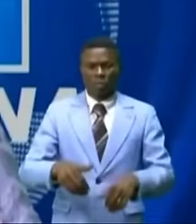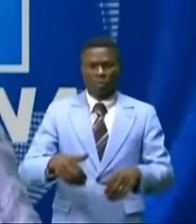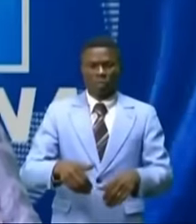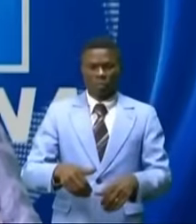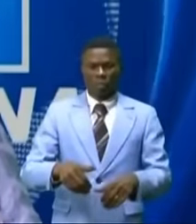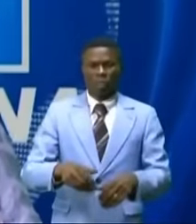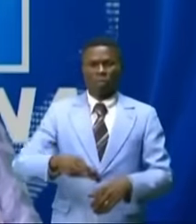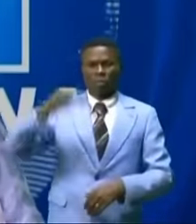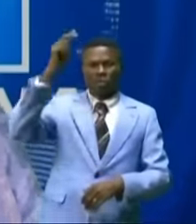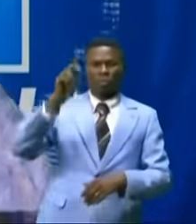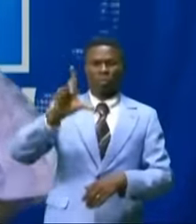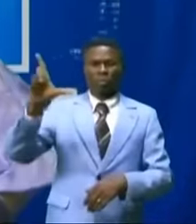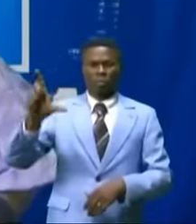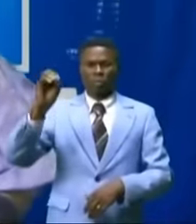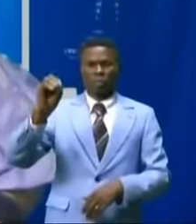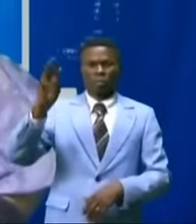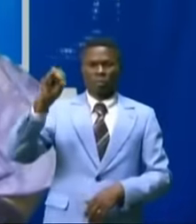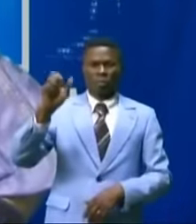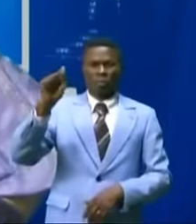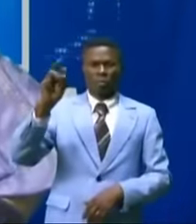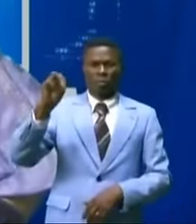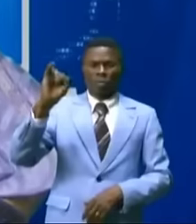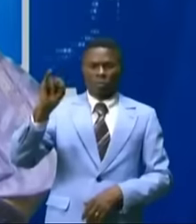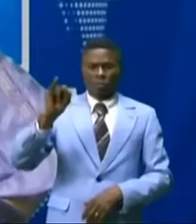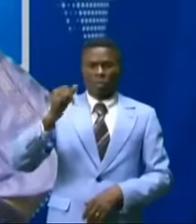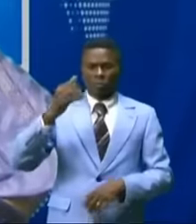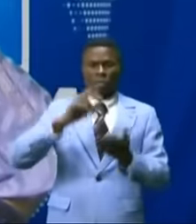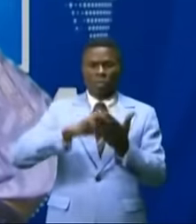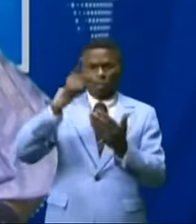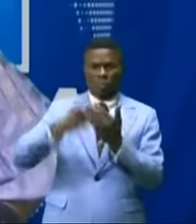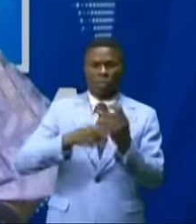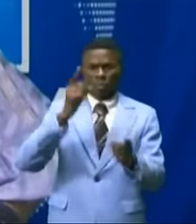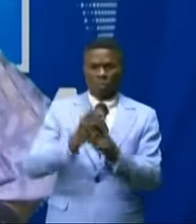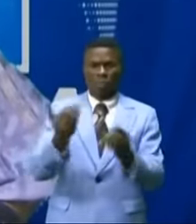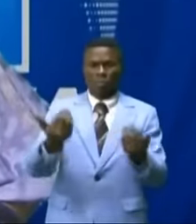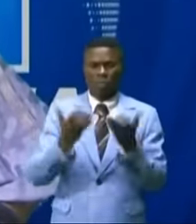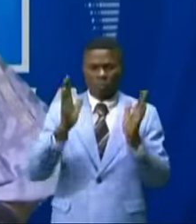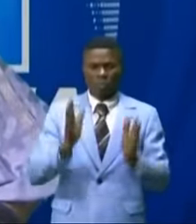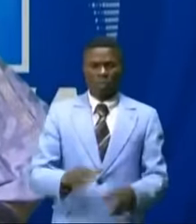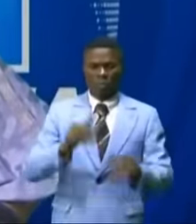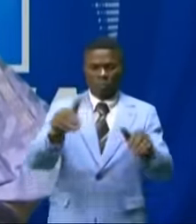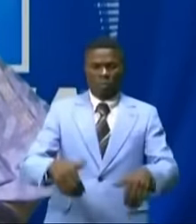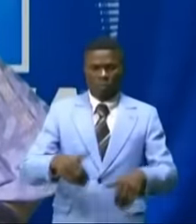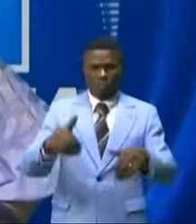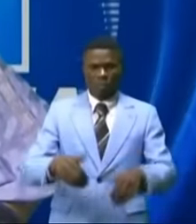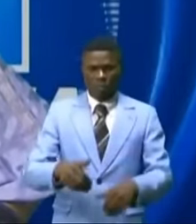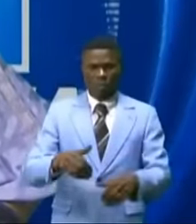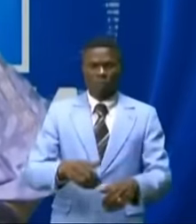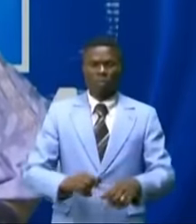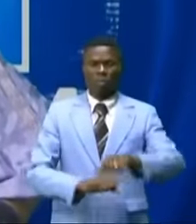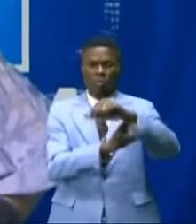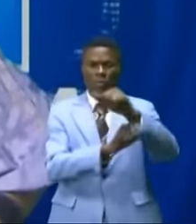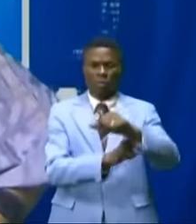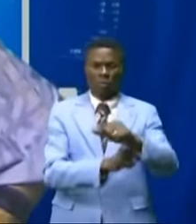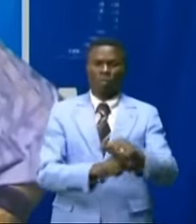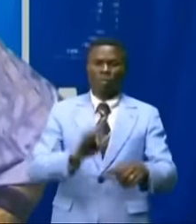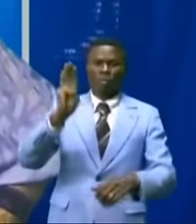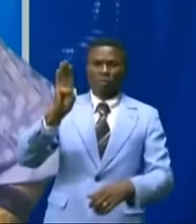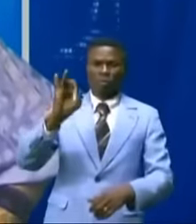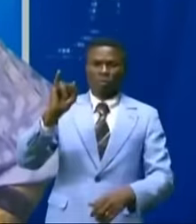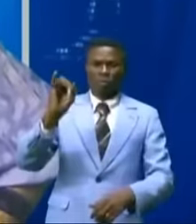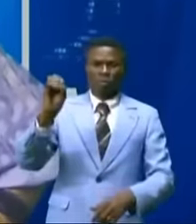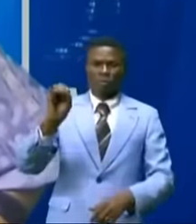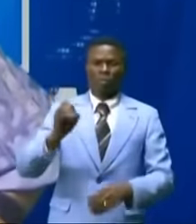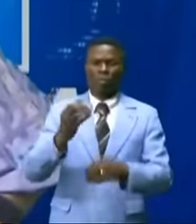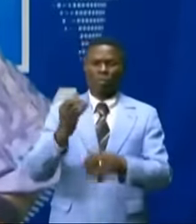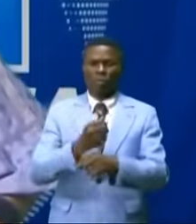dans le Haut-Lomami, illustre parfaitement l'apport du programme volontariste agricole piloté par BioAgro Business. Une